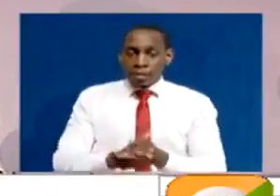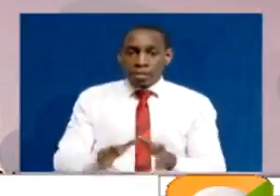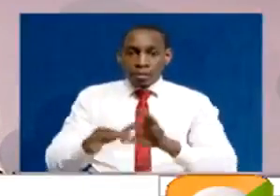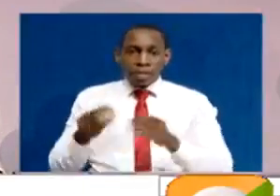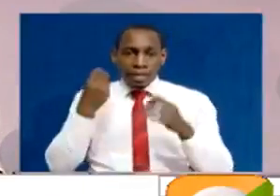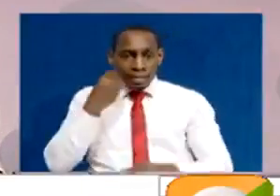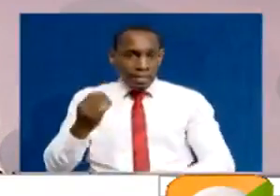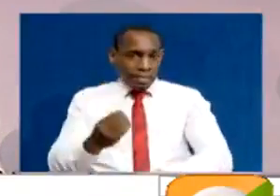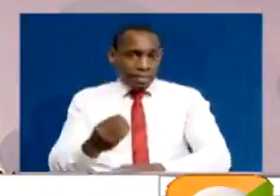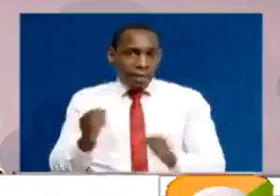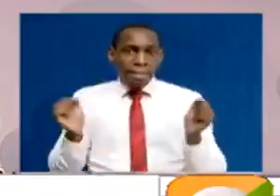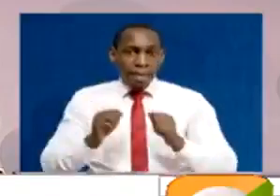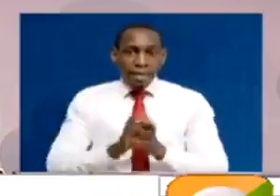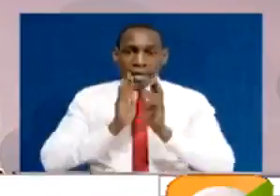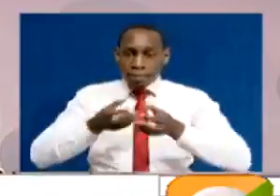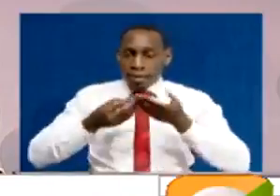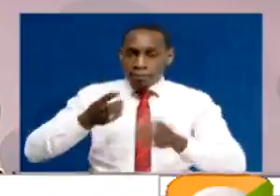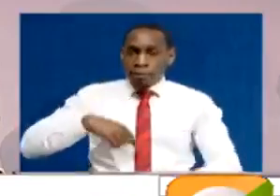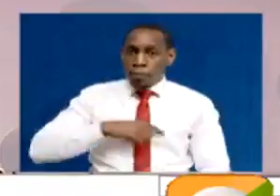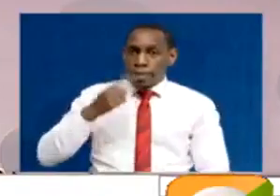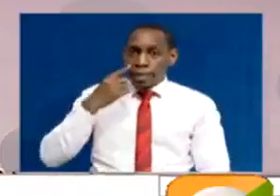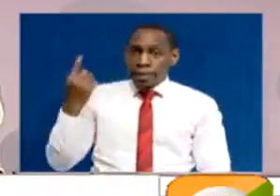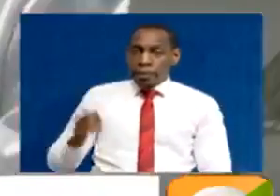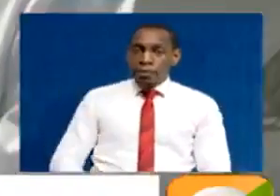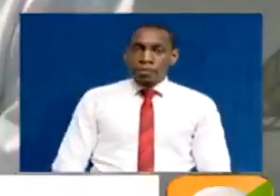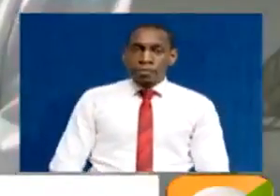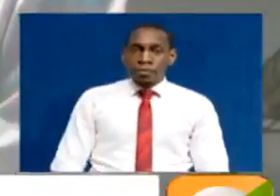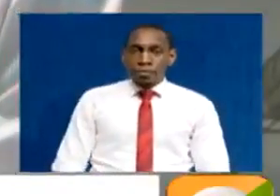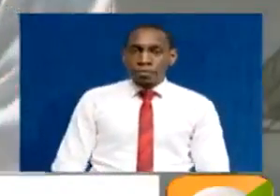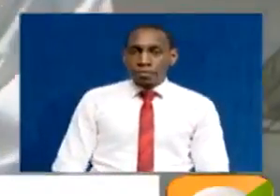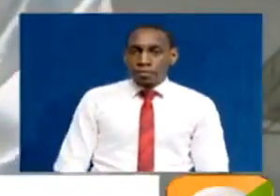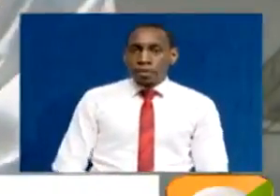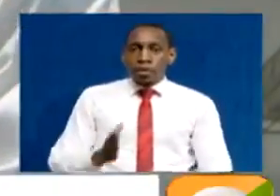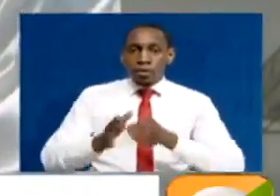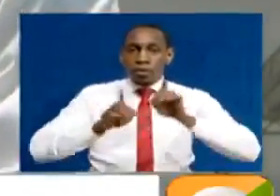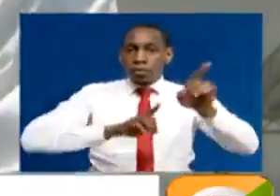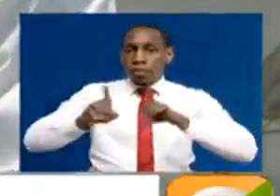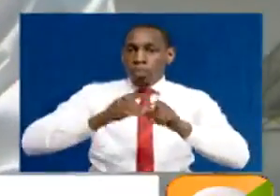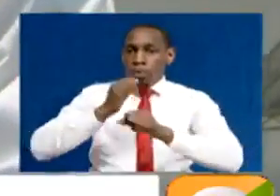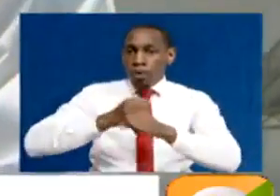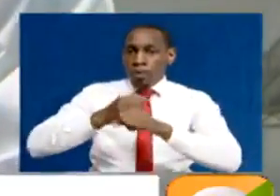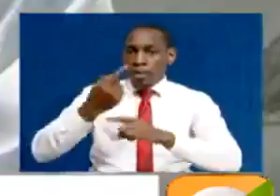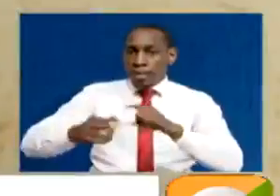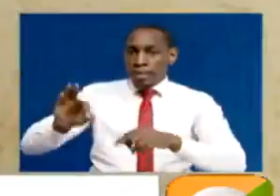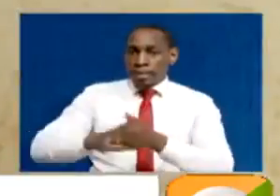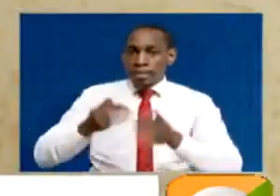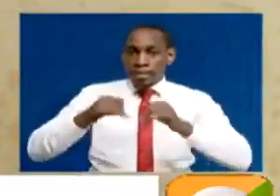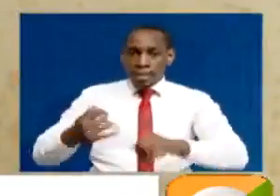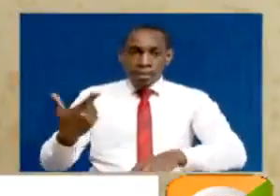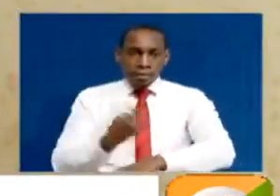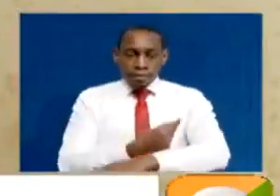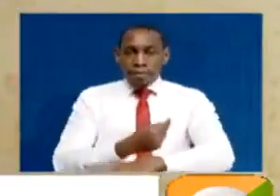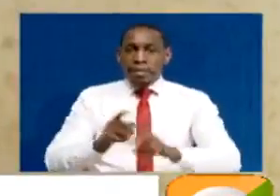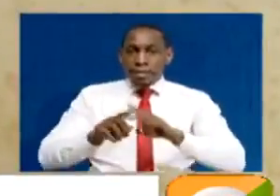na malaria, kama anavyoarifu sasa Raquel Muigai. Imekuwa ni safari ya miaka mitatu tangu majaribio ya chanjo ya malaria